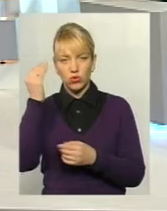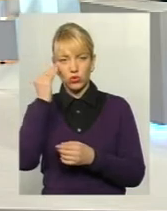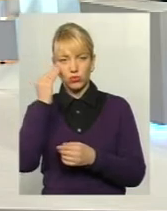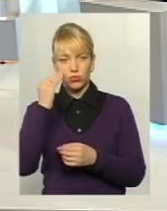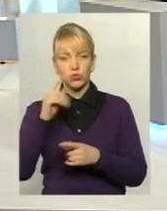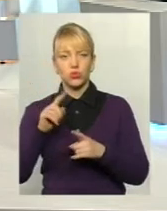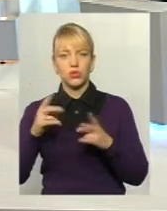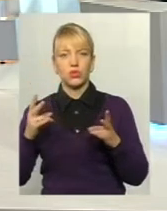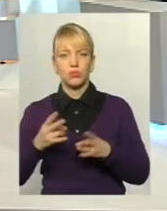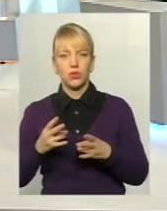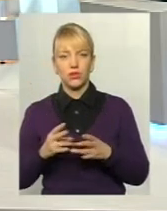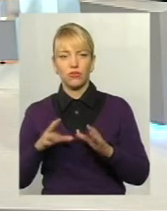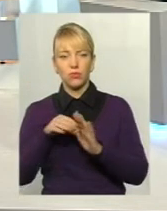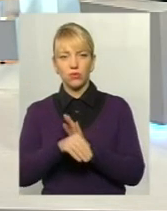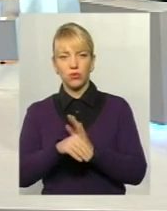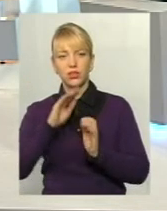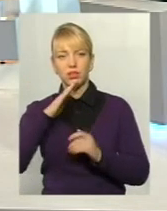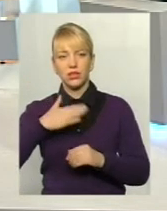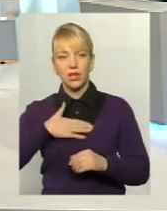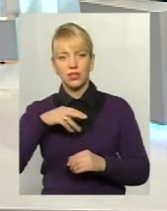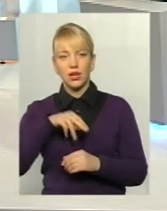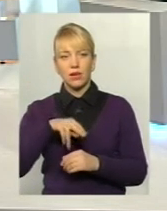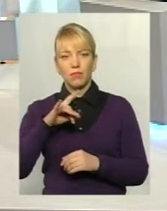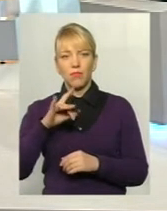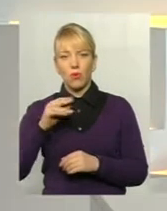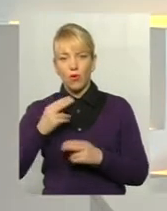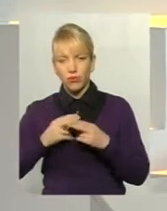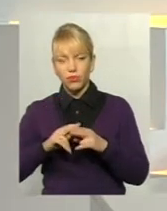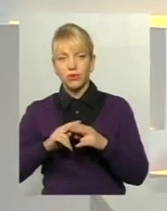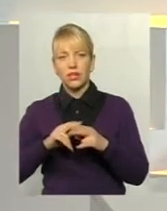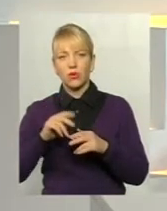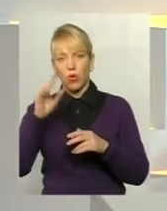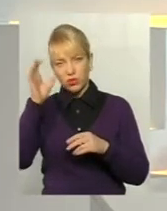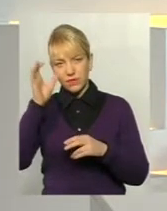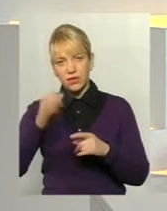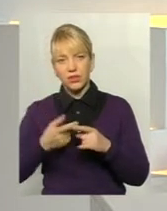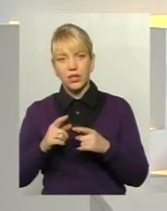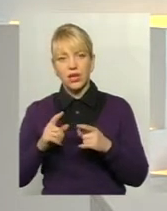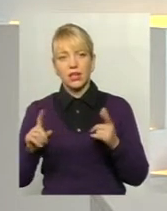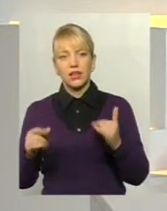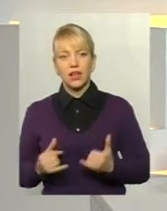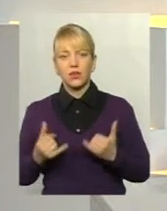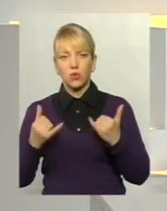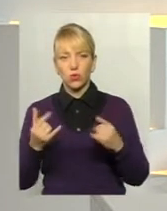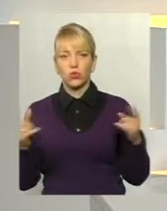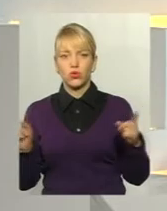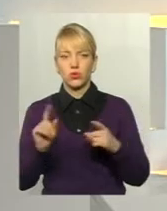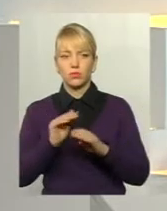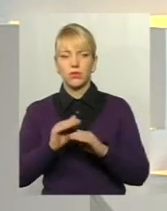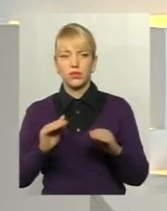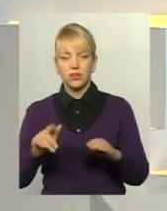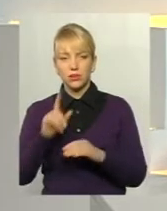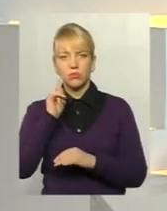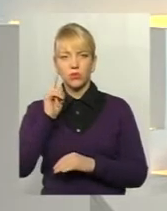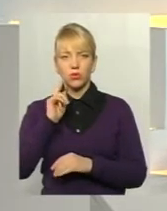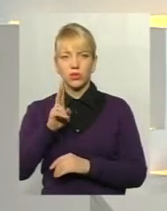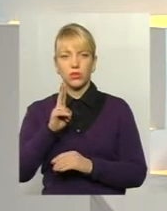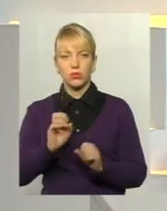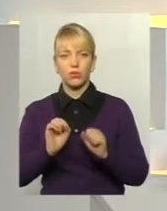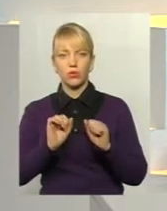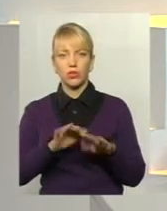що необхідно впровадити в нашій профтехосвіті для того, щоб діти, молодь, яка